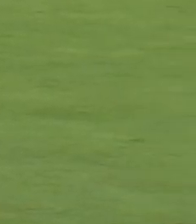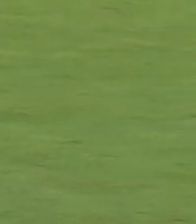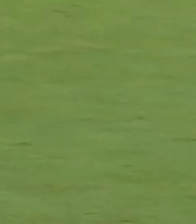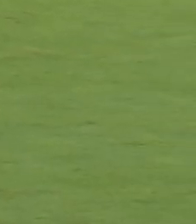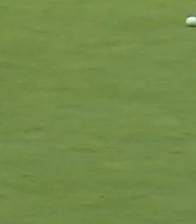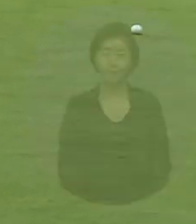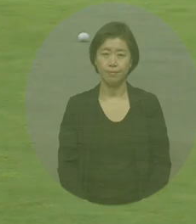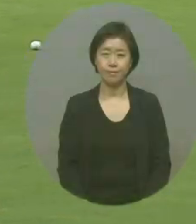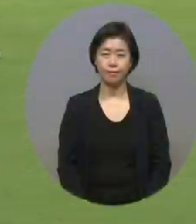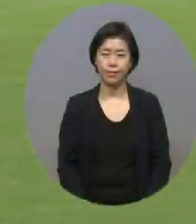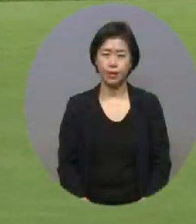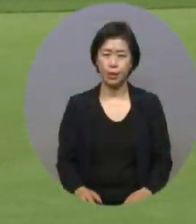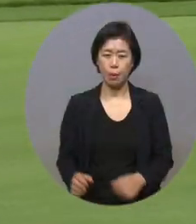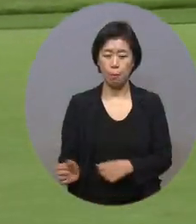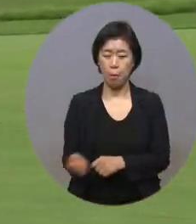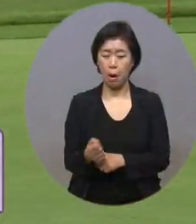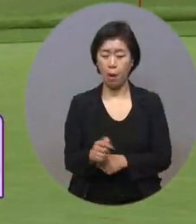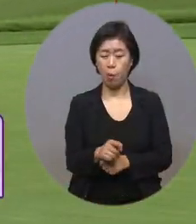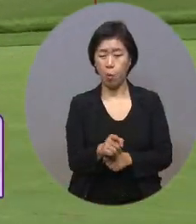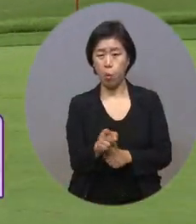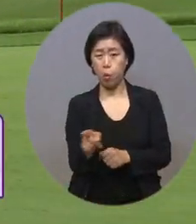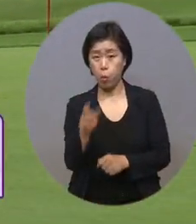이렇게. 약해 약해.